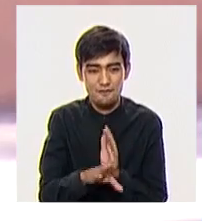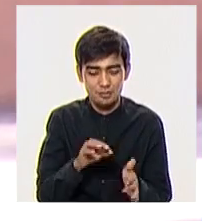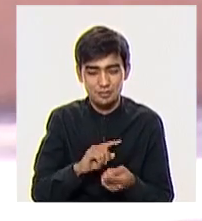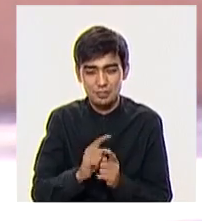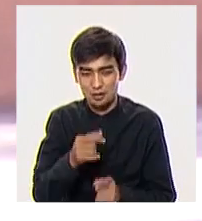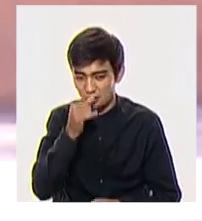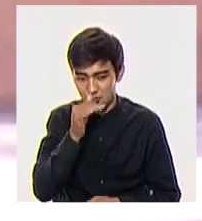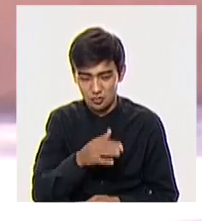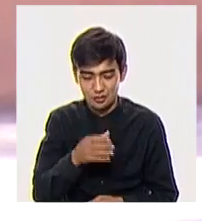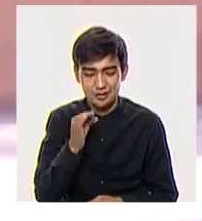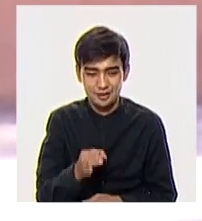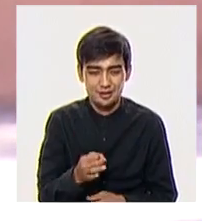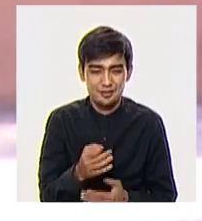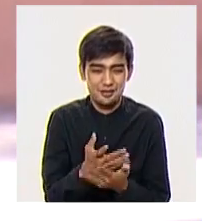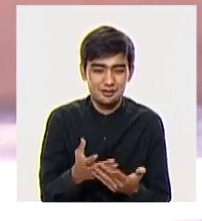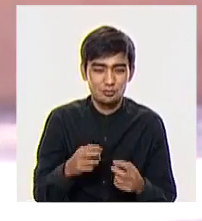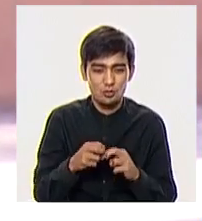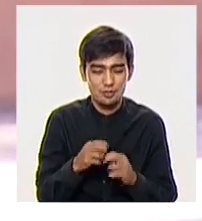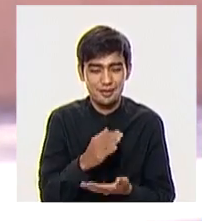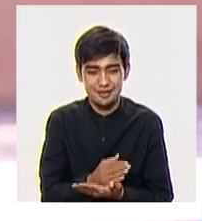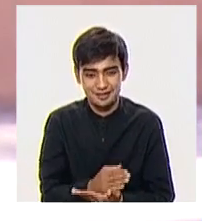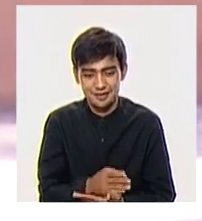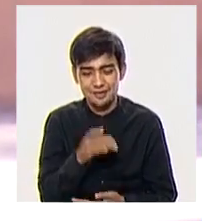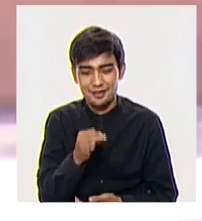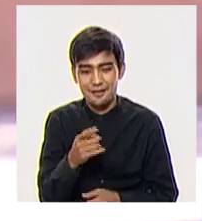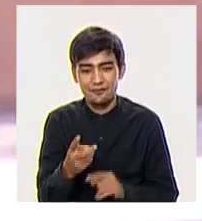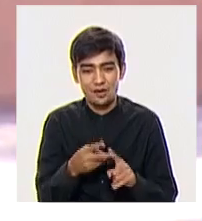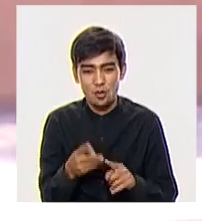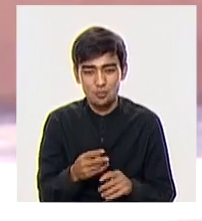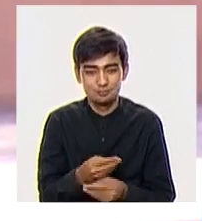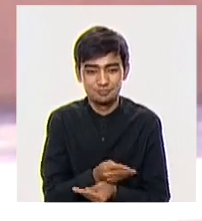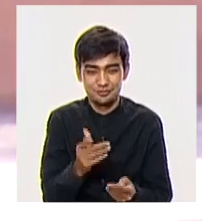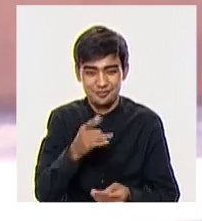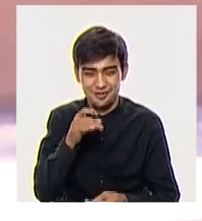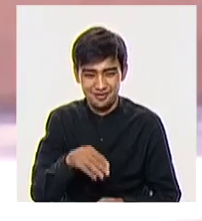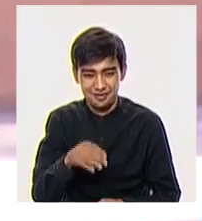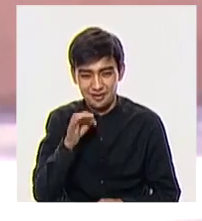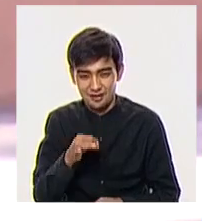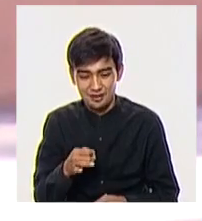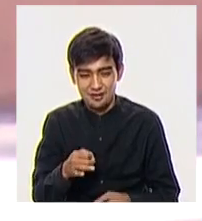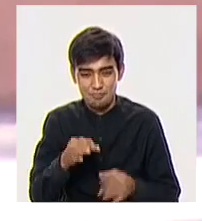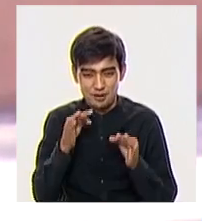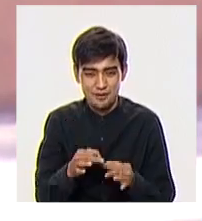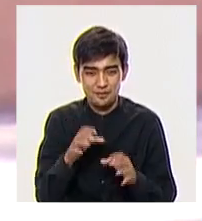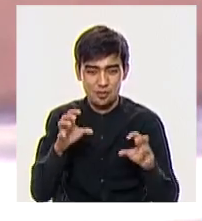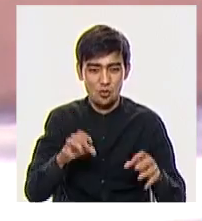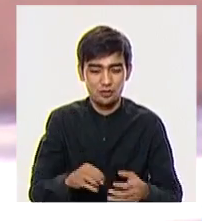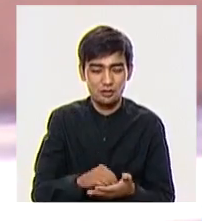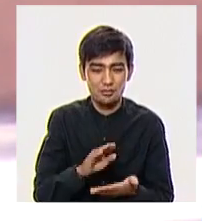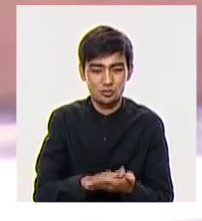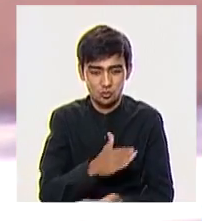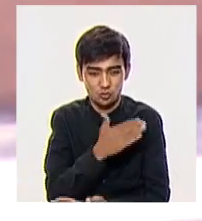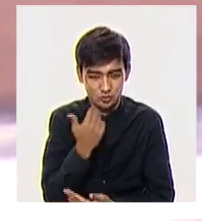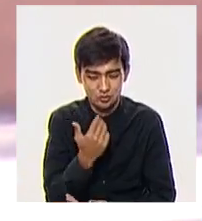жағдайда. Және кейбір нәрселер бар, сол екінші үлестіруге байланысты шарттары анық жазылмаған заңда. Онда